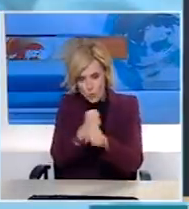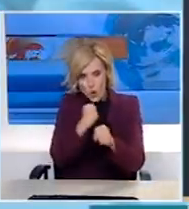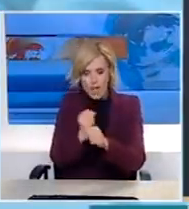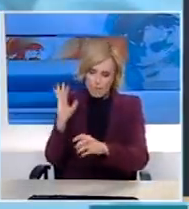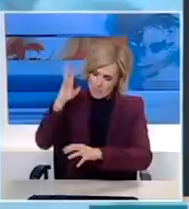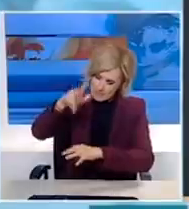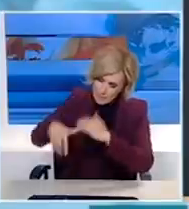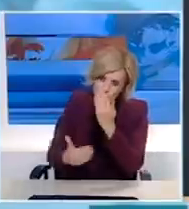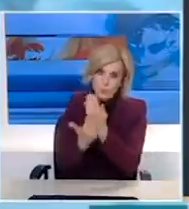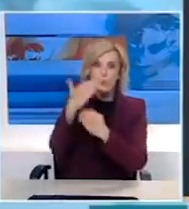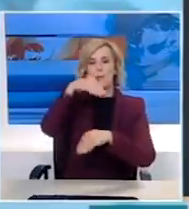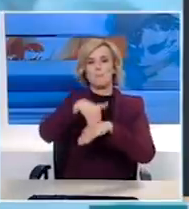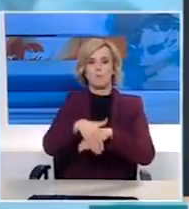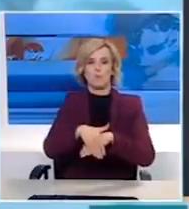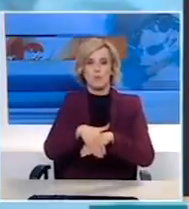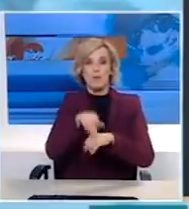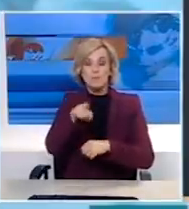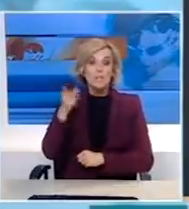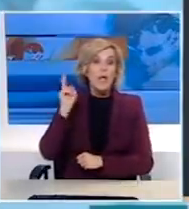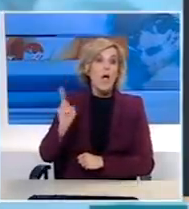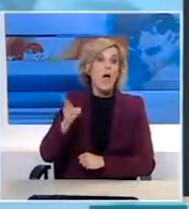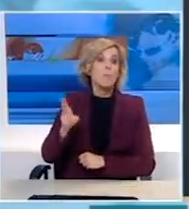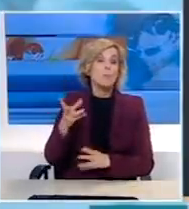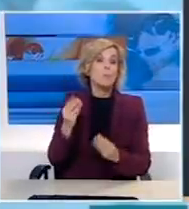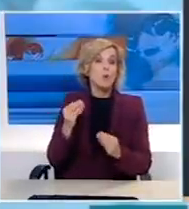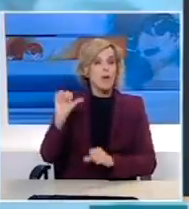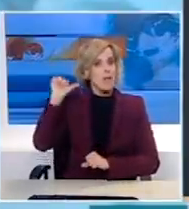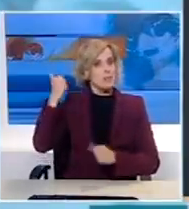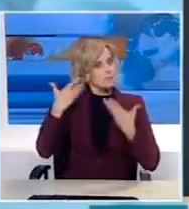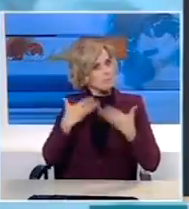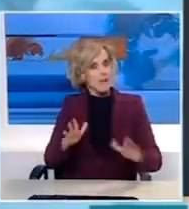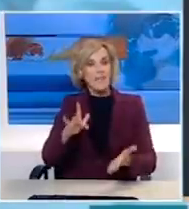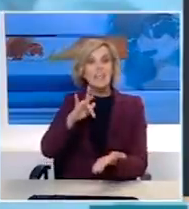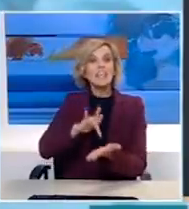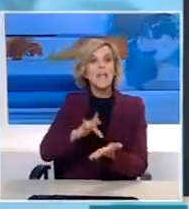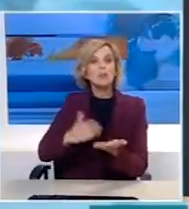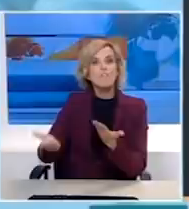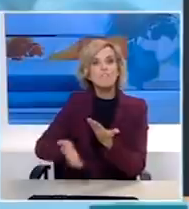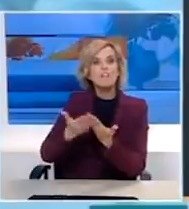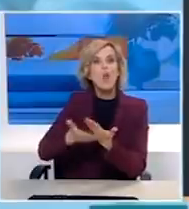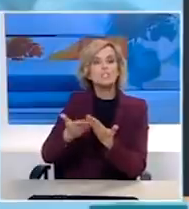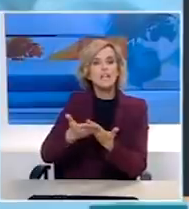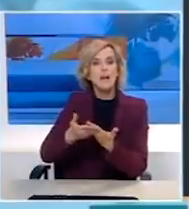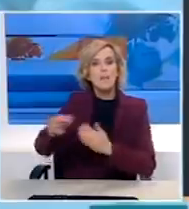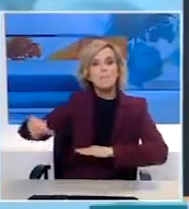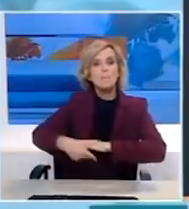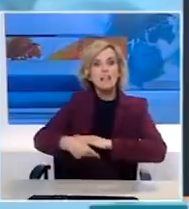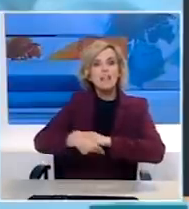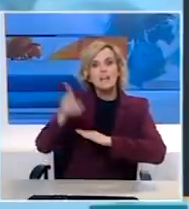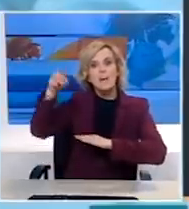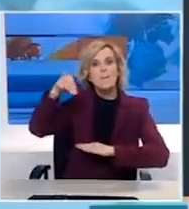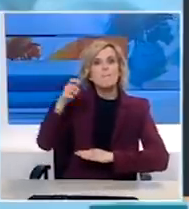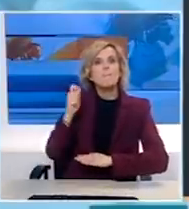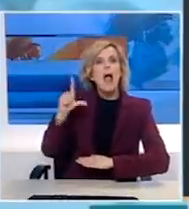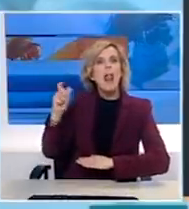τις ομάδες που έχουν υψηλή ευπάθεια και αυξημένο κίνδυνο. Αυτό έγινε και χθες στο Κέντρο Φιλοξενίας Προσφύγων και Μεταναστών στη Μαλακάσα, υπό άσχημες